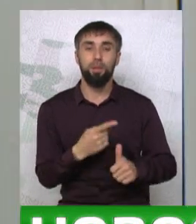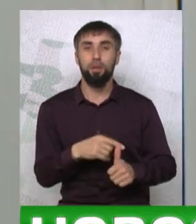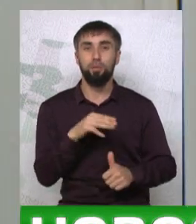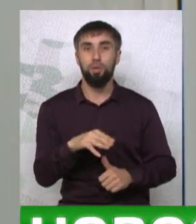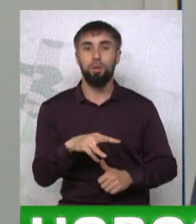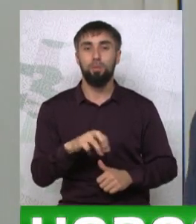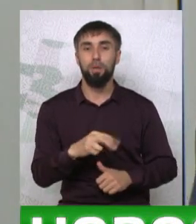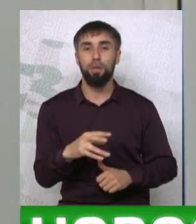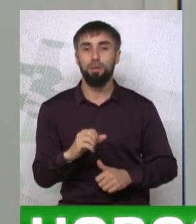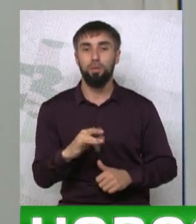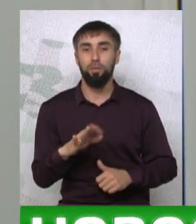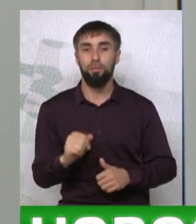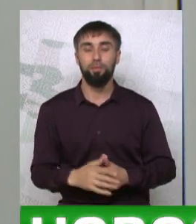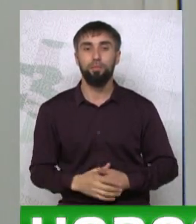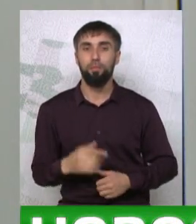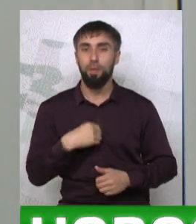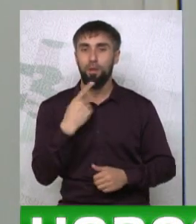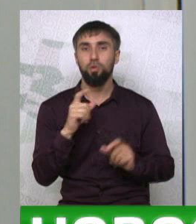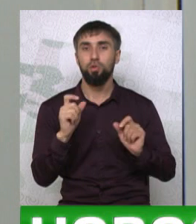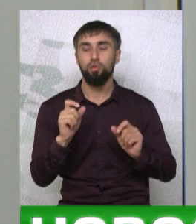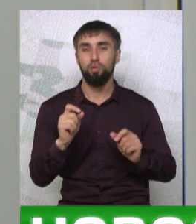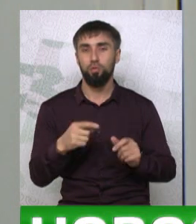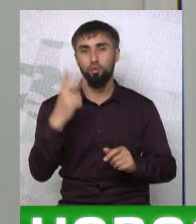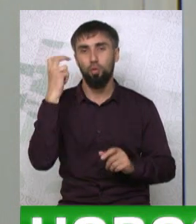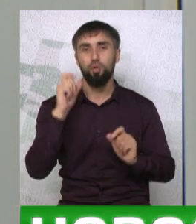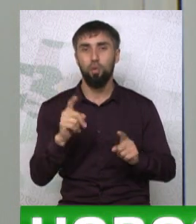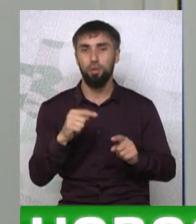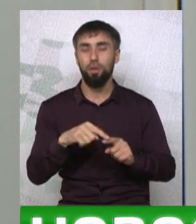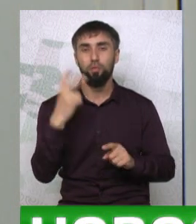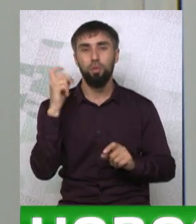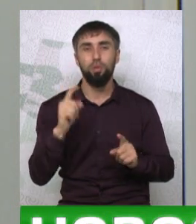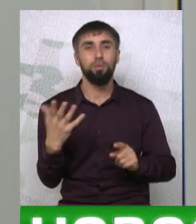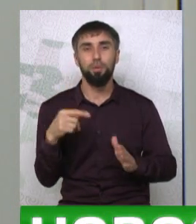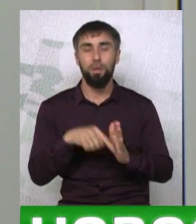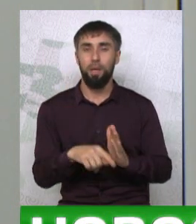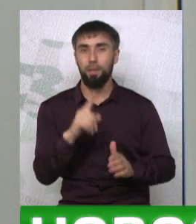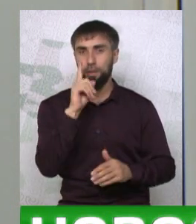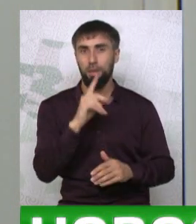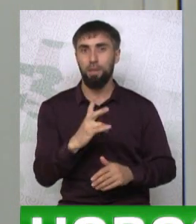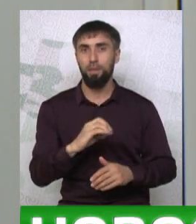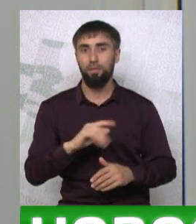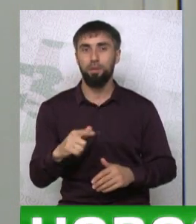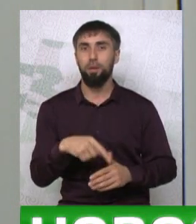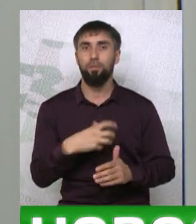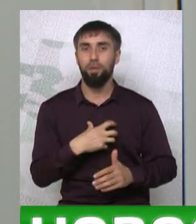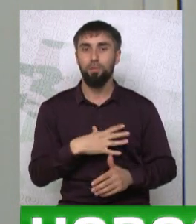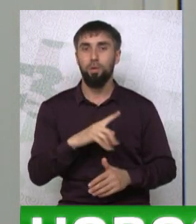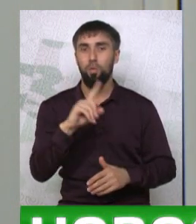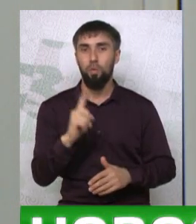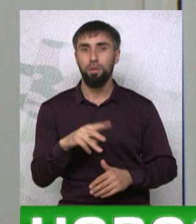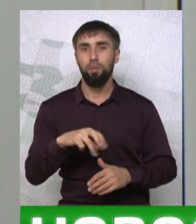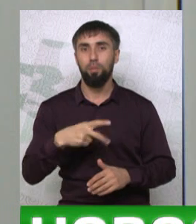Мы говорим о черном золоте, нефти, которая имела такое большое значение в Грозном, Малгобеке,